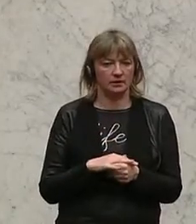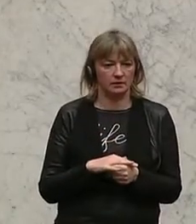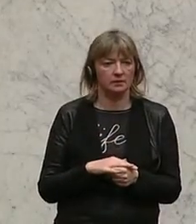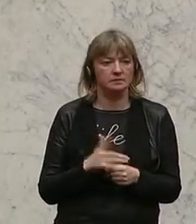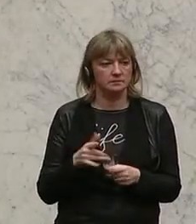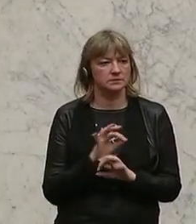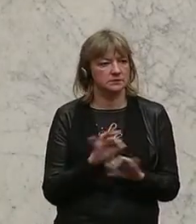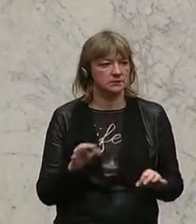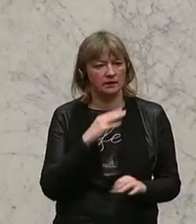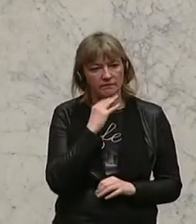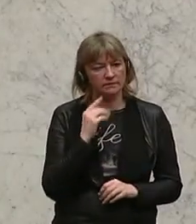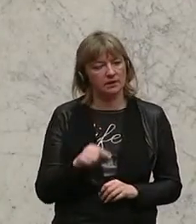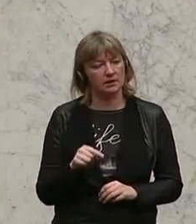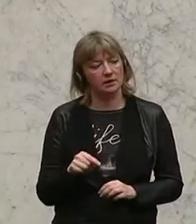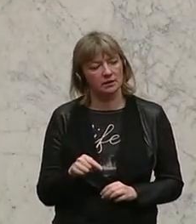sehr viel